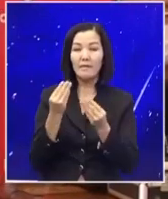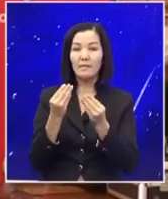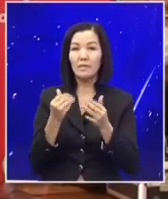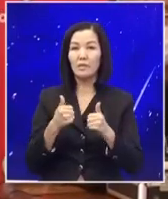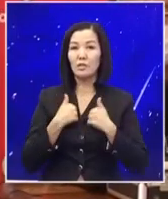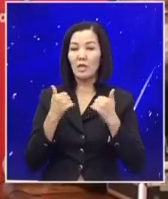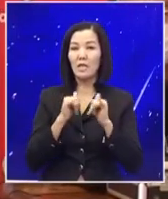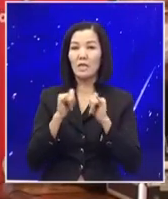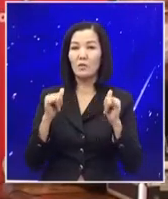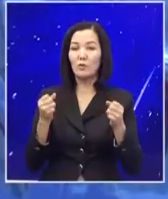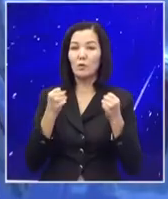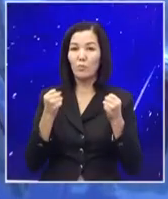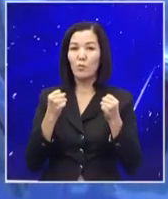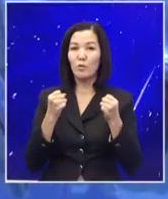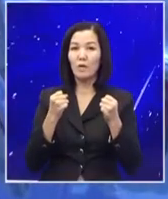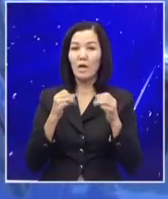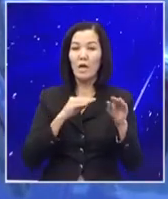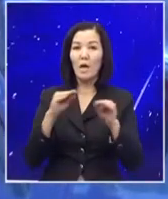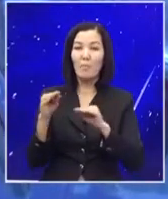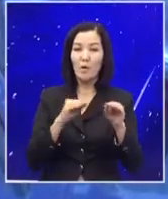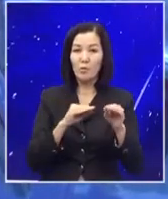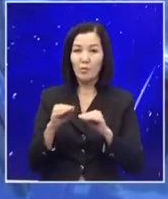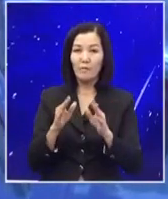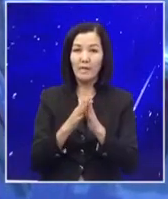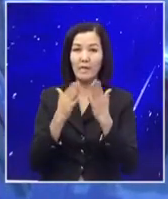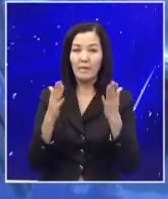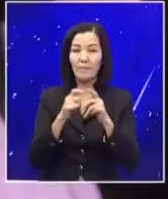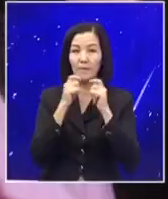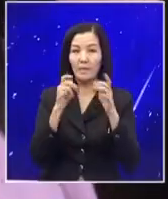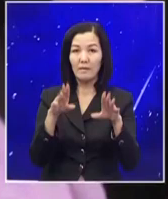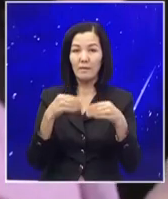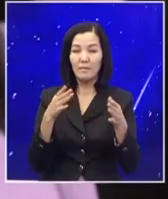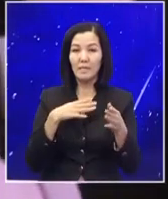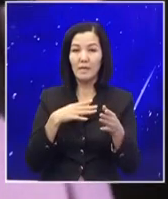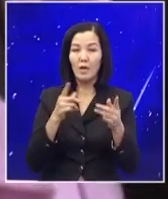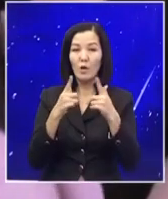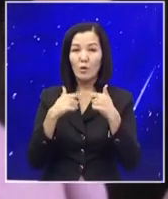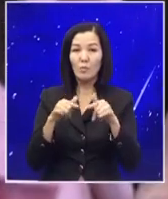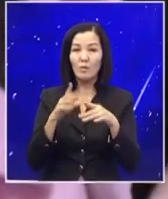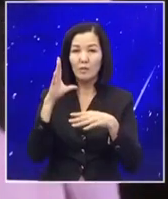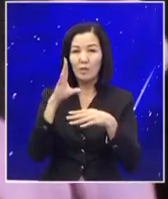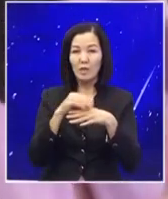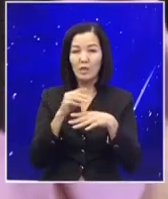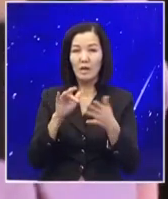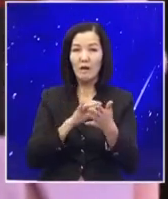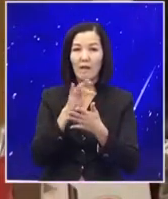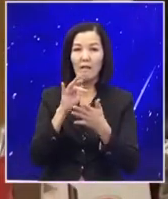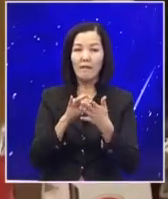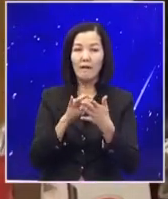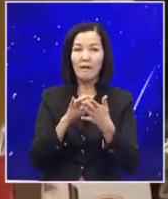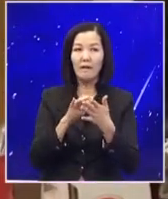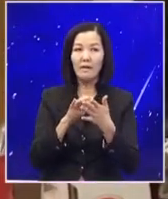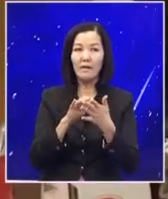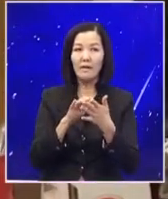арналған спорттық құралдар, арнайы кілемшелер мен кітаптар табыстады. Сонымен қатар ұйымдастырушылар кешке шаһардағы беделді